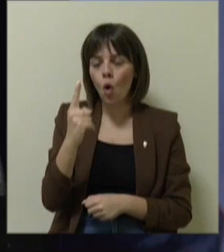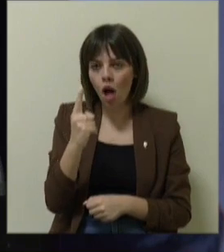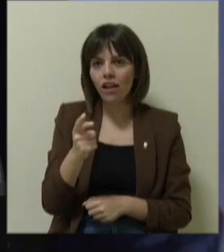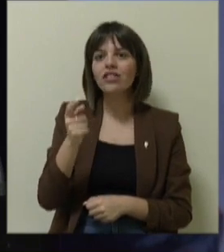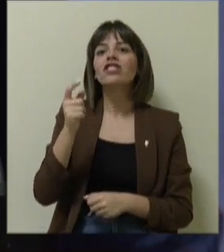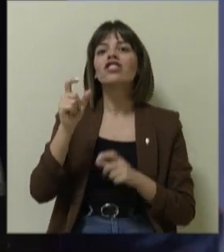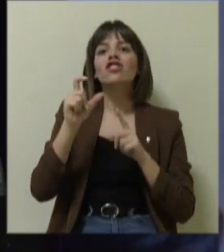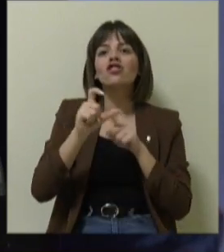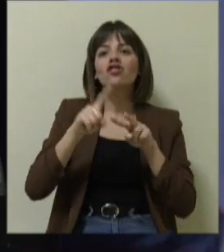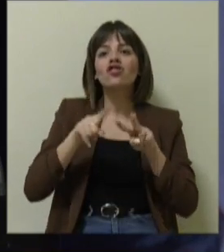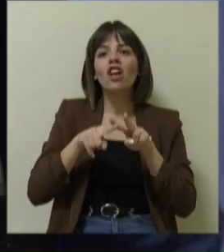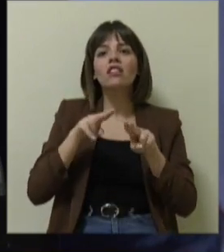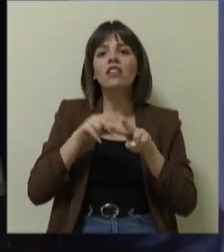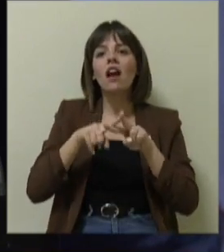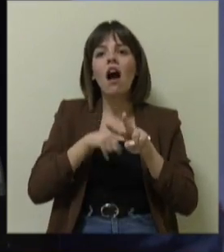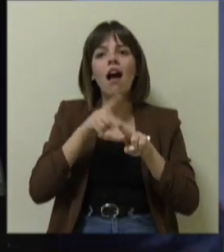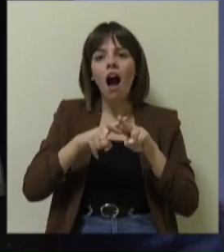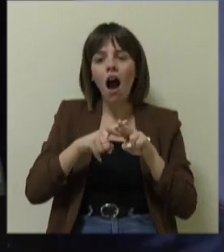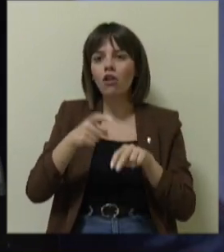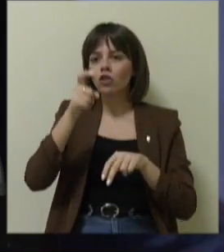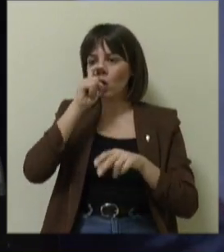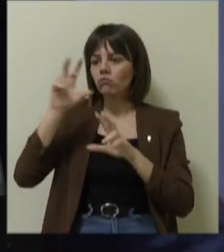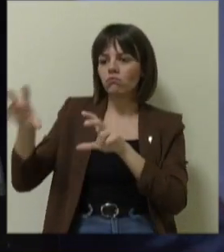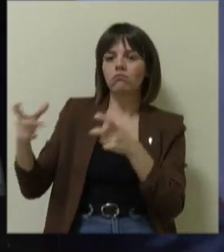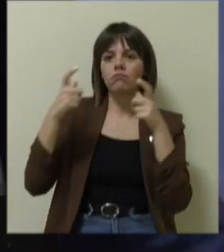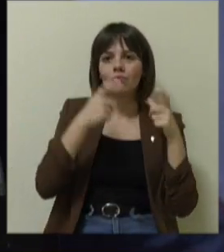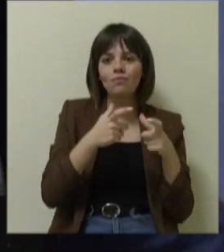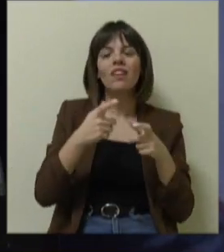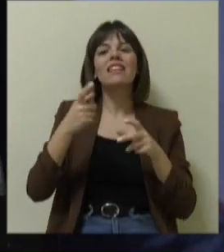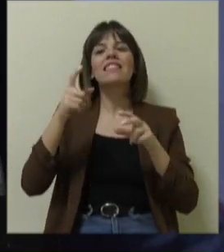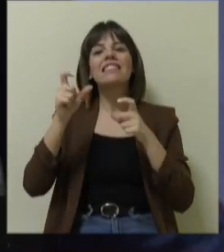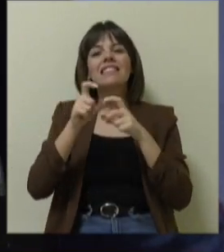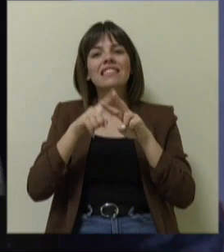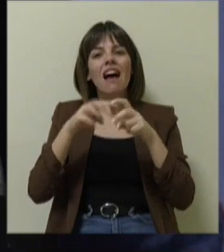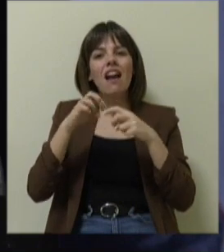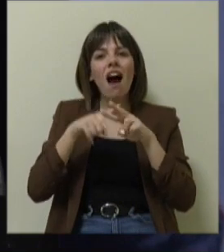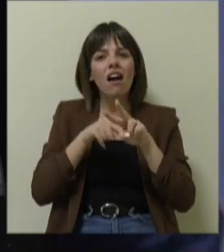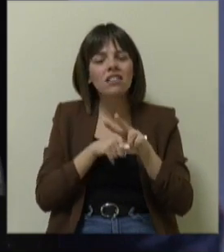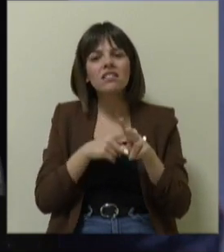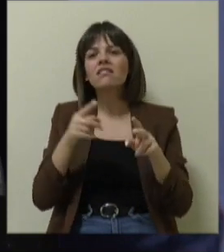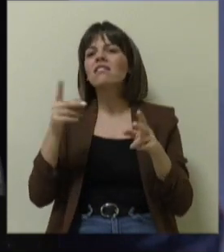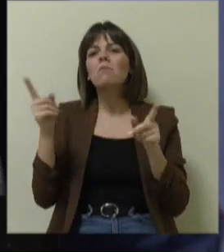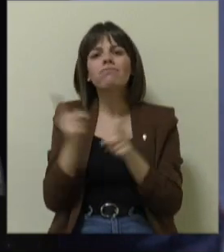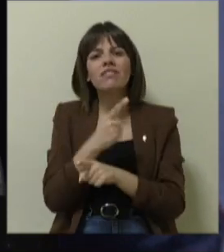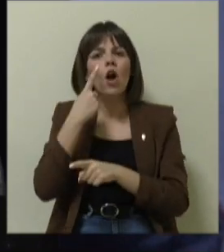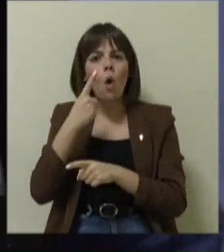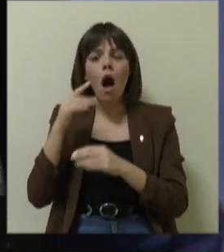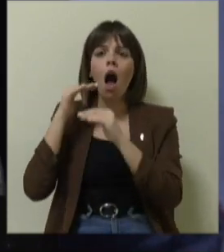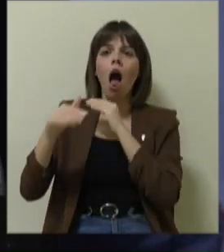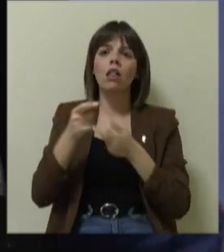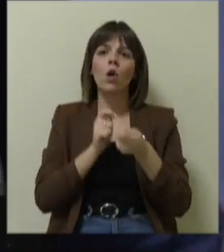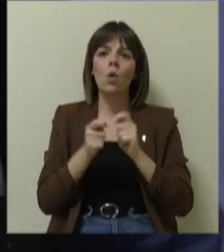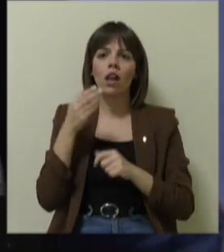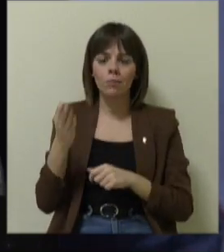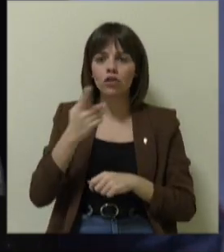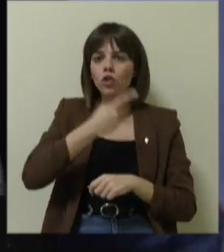Köşkü'ne taşıyacak, Cumhurbaşkanlığına tahsisli saray, köşk ve yalıları halkın kullanımına açacağız.